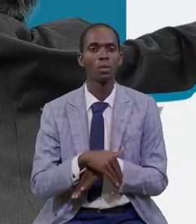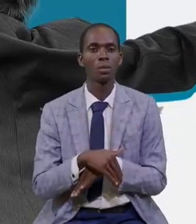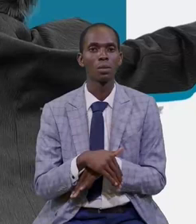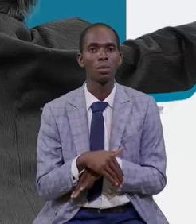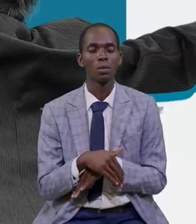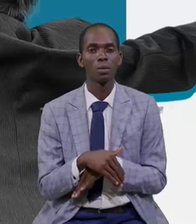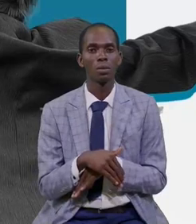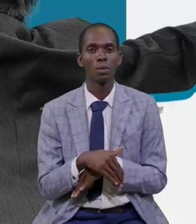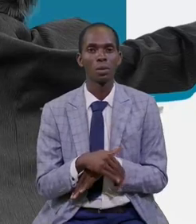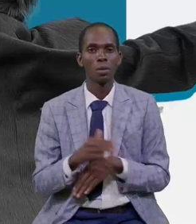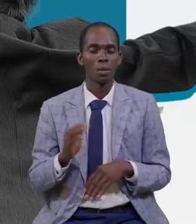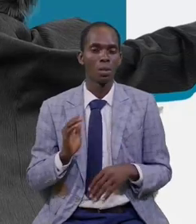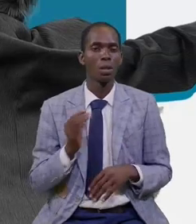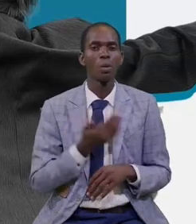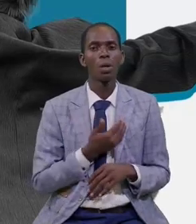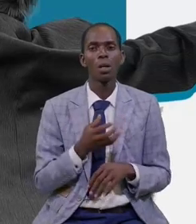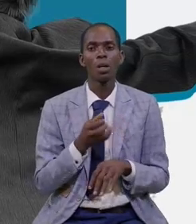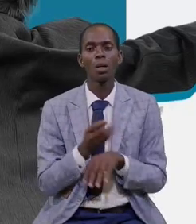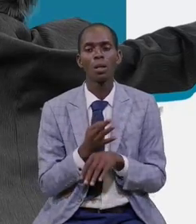félicitations le